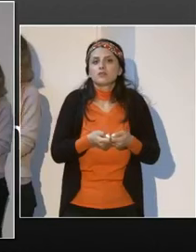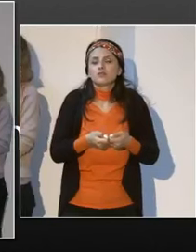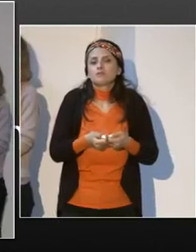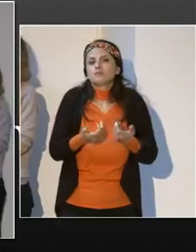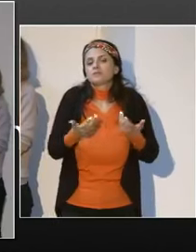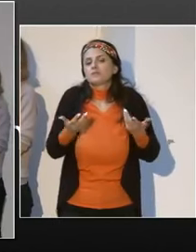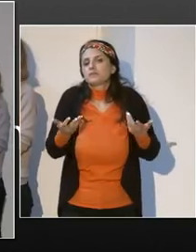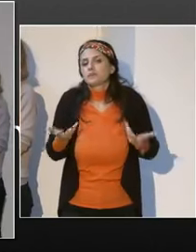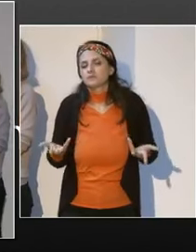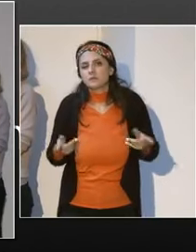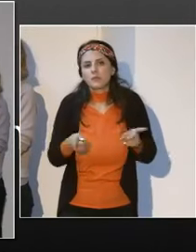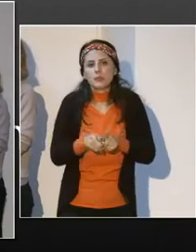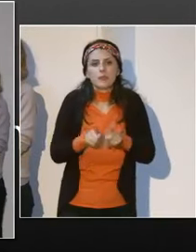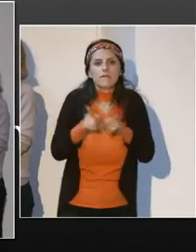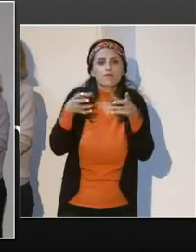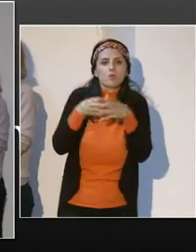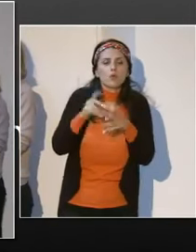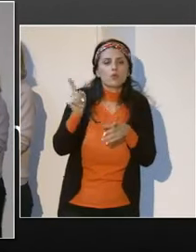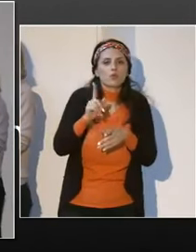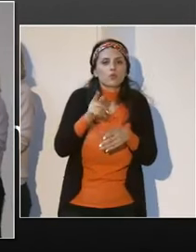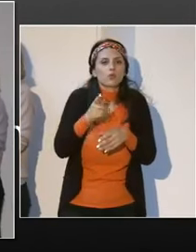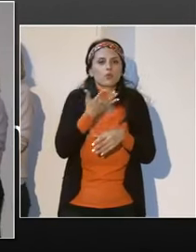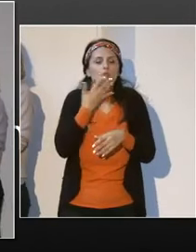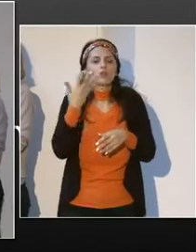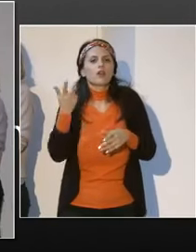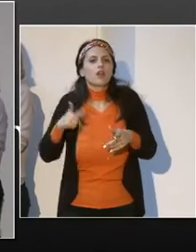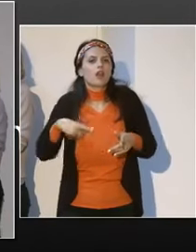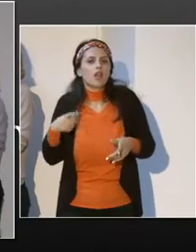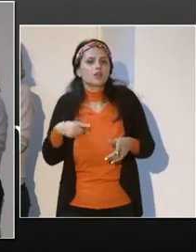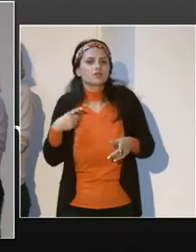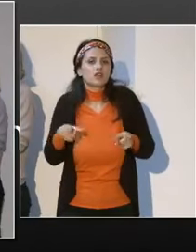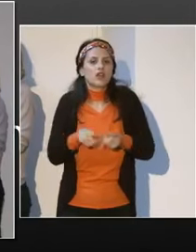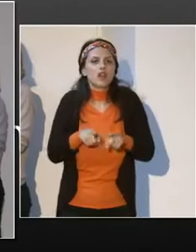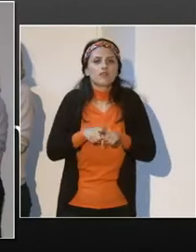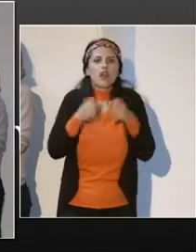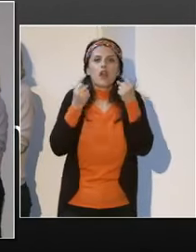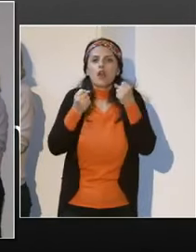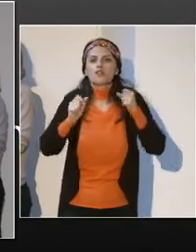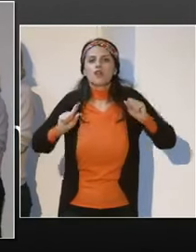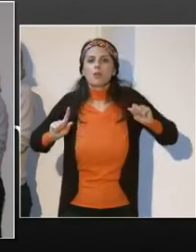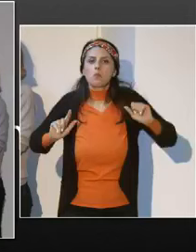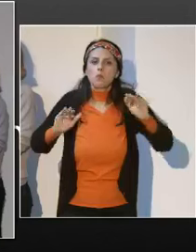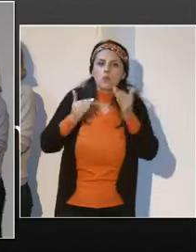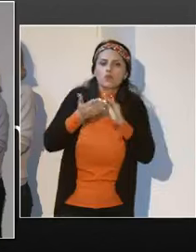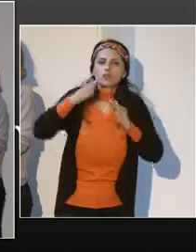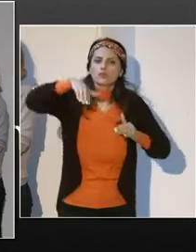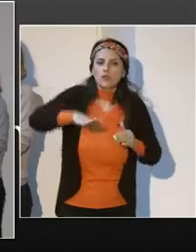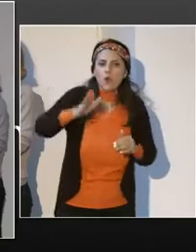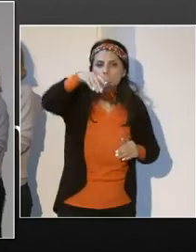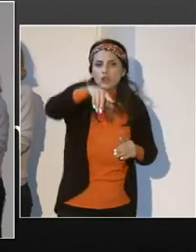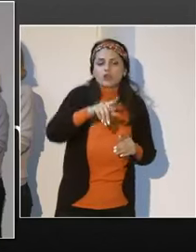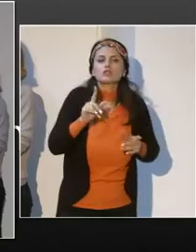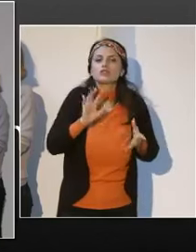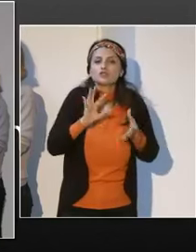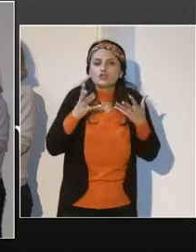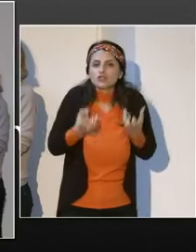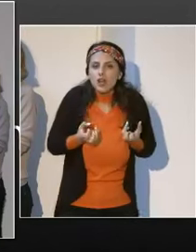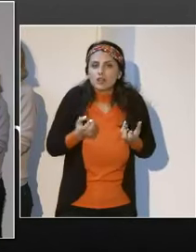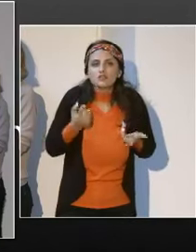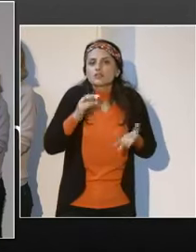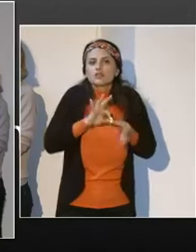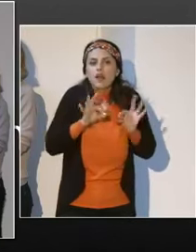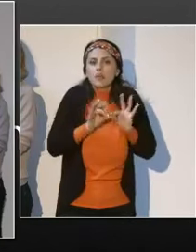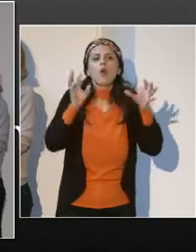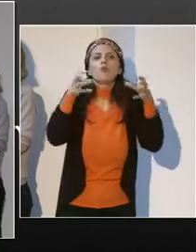câmpuri neînsemnând in Vârfului Nord daruri ci in comunitate inseamna insa unele